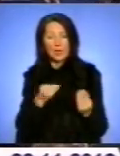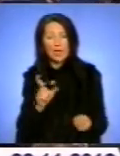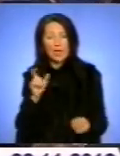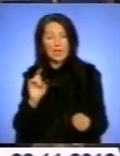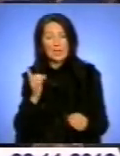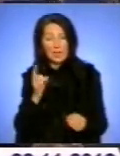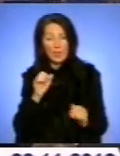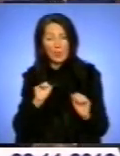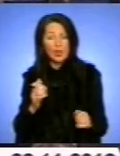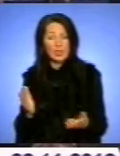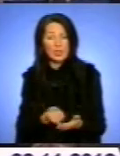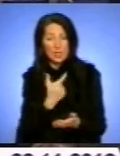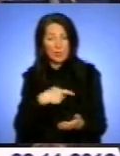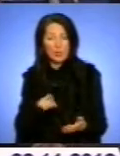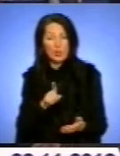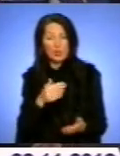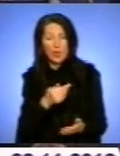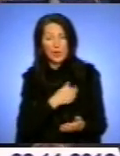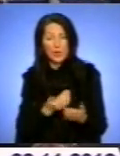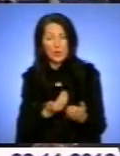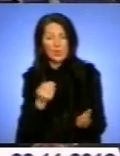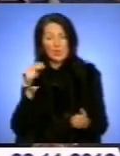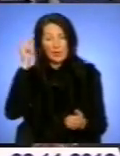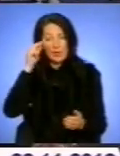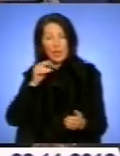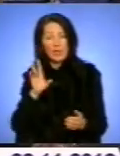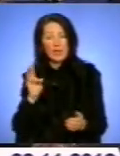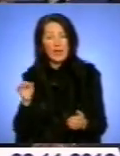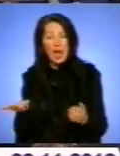скажімо, посібника для навчання на гітарі до